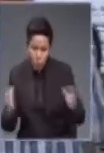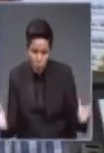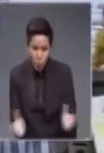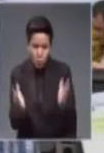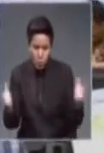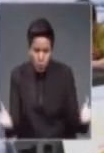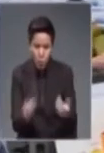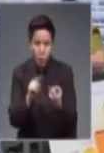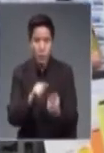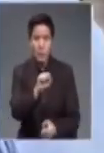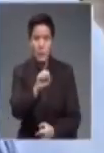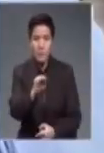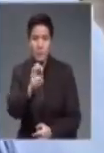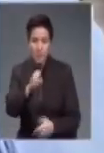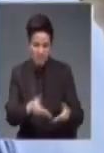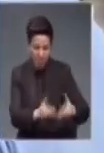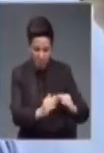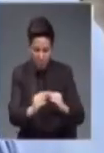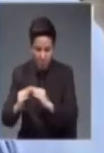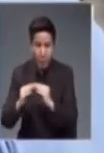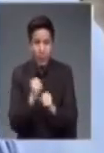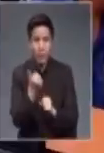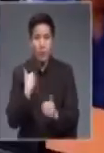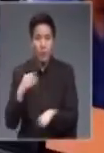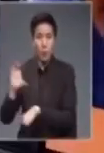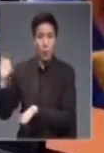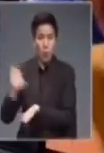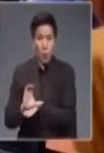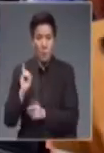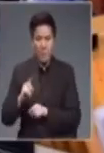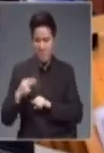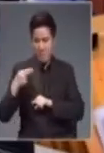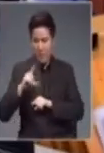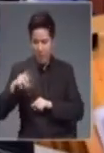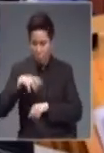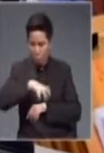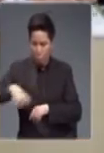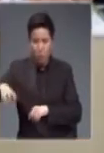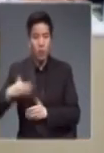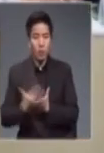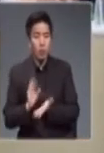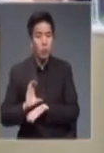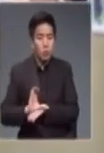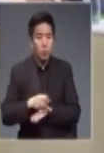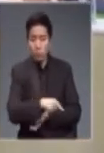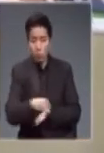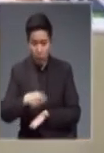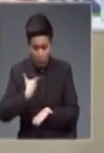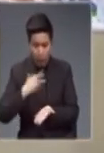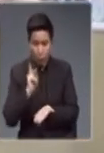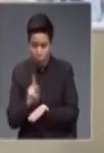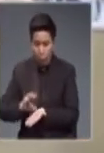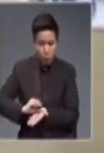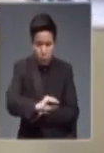ะครับทั้งอบจ.อบต.เทศบาลกำนันผู้ใหญ่บ้านหรือผู้นำท้องถิ่นประชาชนในแต่ละพื้นที่ของตนเองนะ